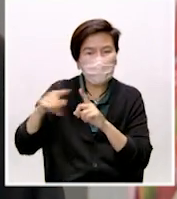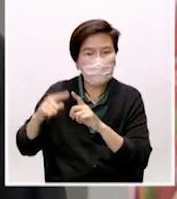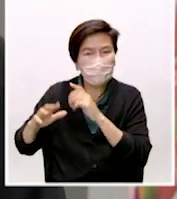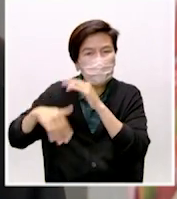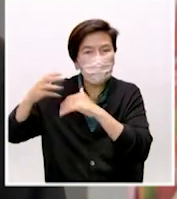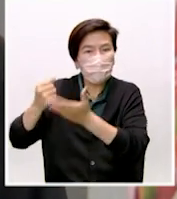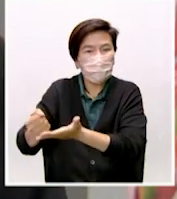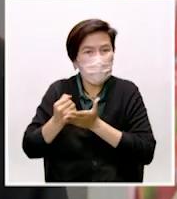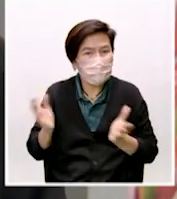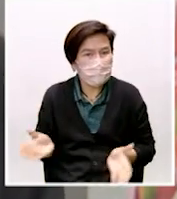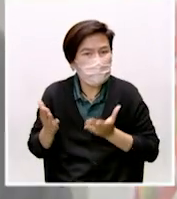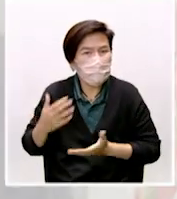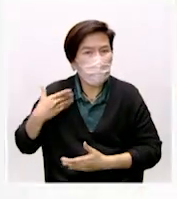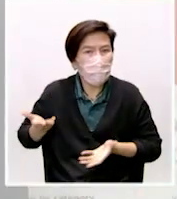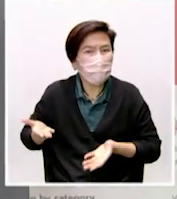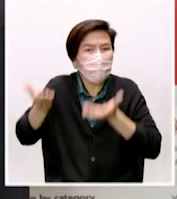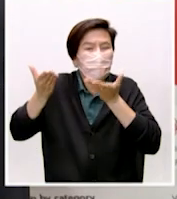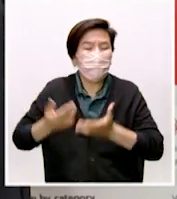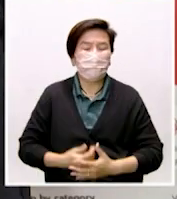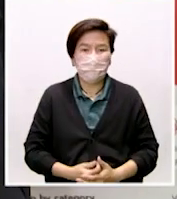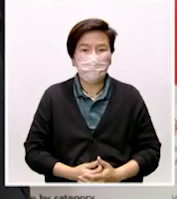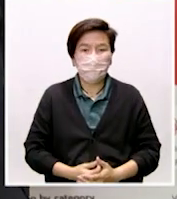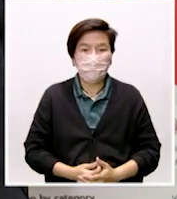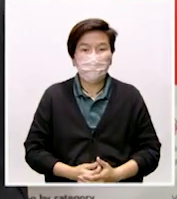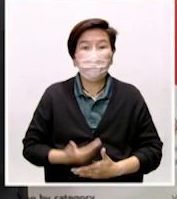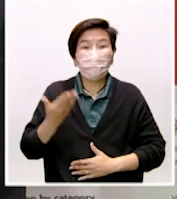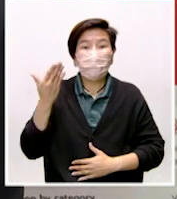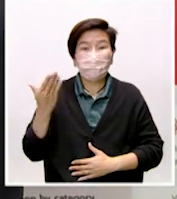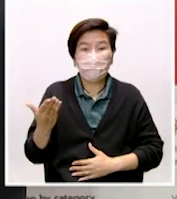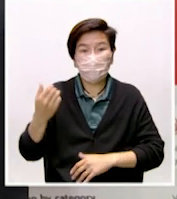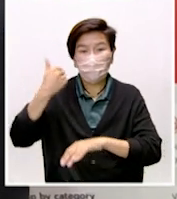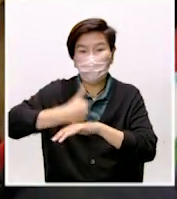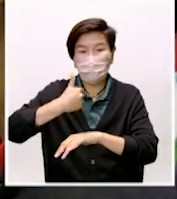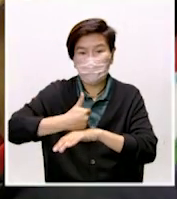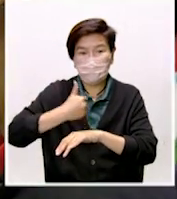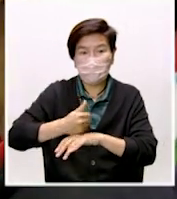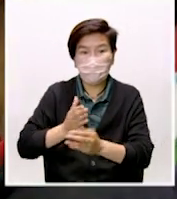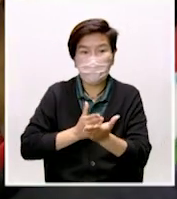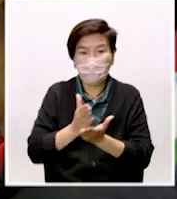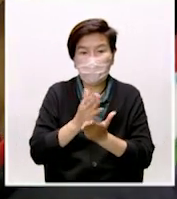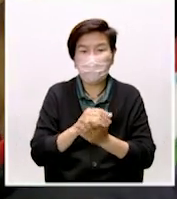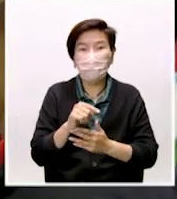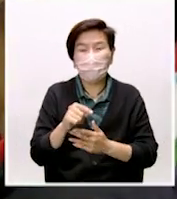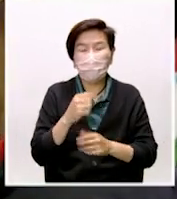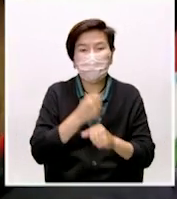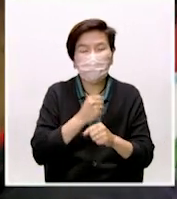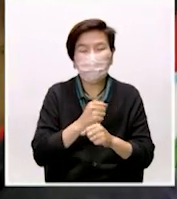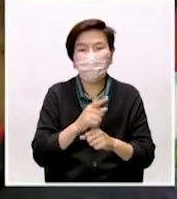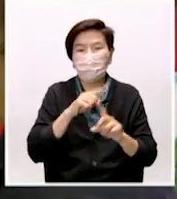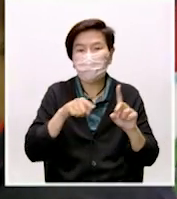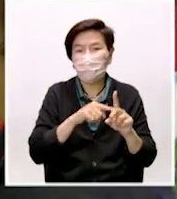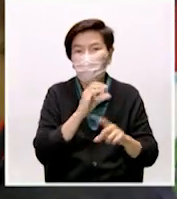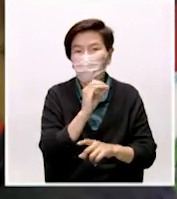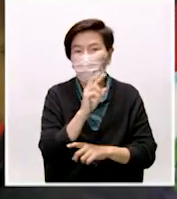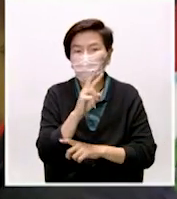างๆช่วยผลักดันตัวเองขึ้นมา ด้านนายปเนศทองปันหัวหน้าสายงานธุรกิจ O2O และ True Food บริษัท